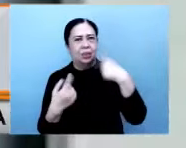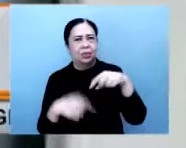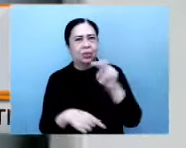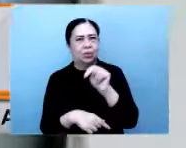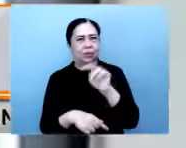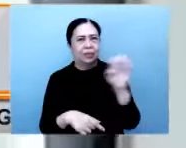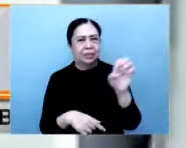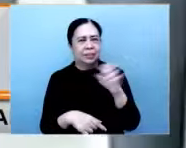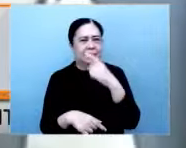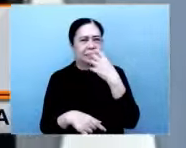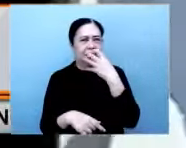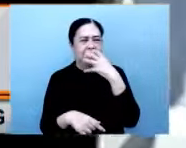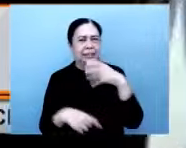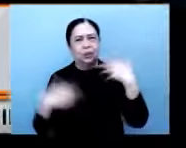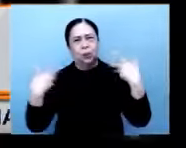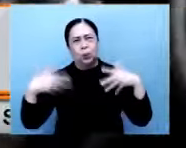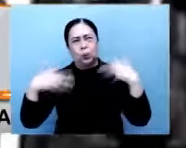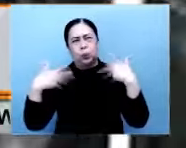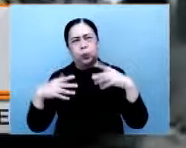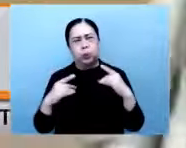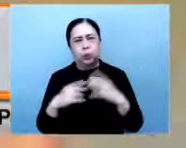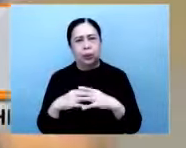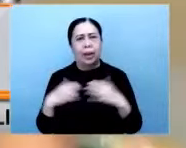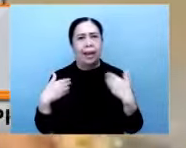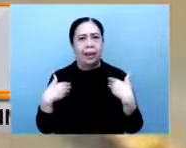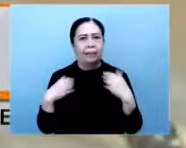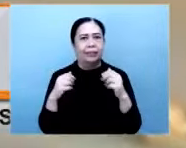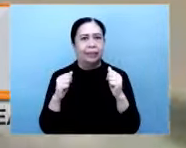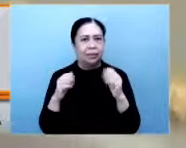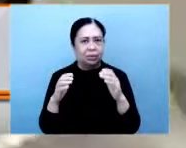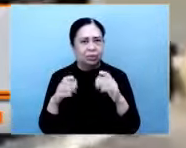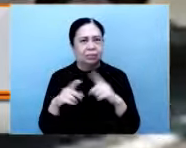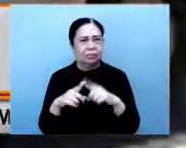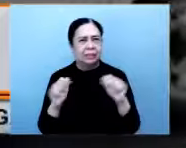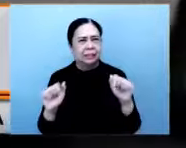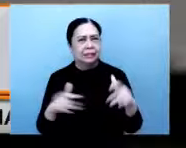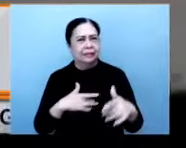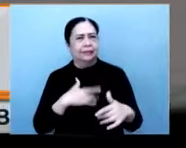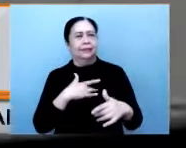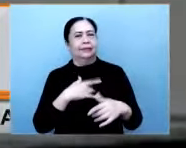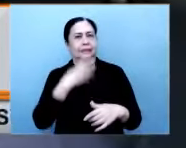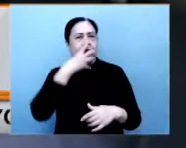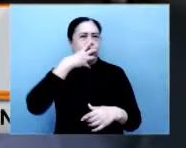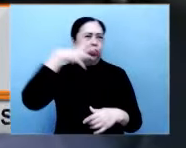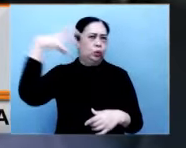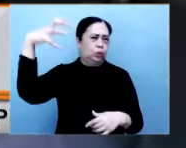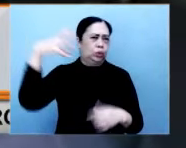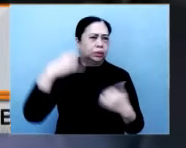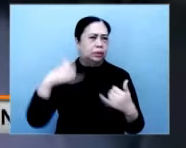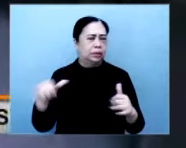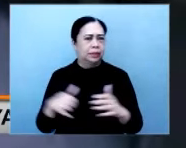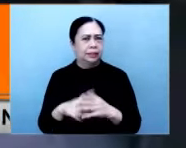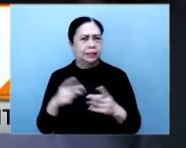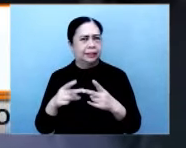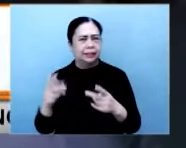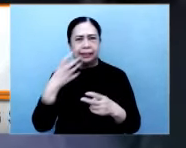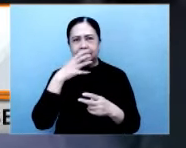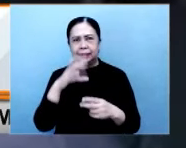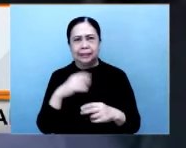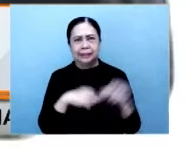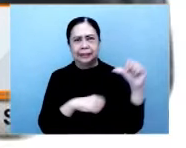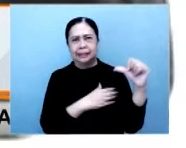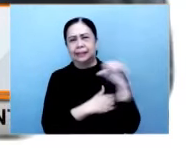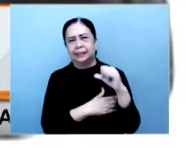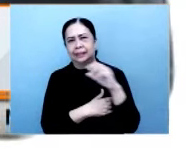sa matinding alinsangan. May aircon man ang kanilang service, tagos pa rin daw ang sikat ng araw. Sobrang init, hindi kaya ng